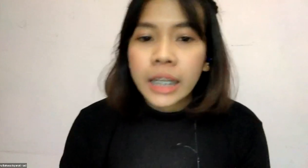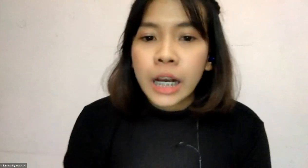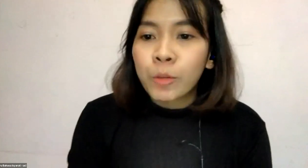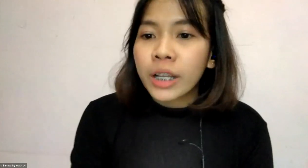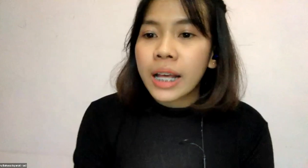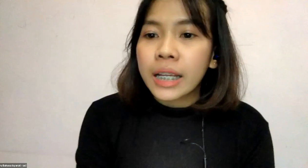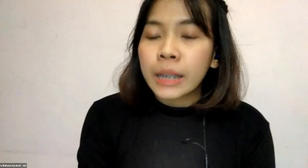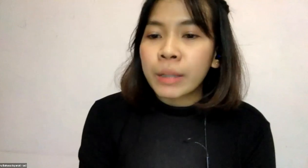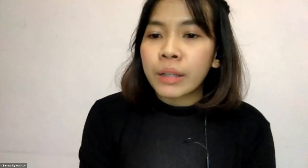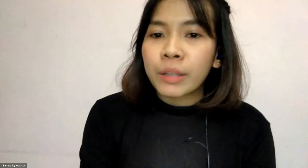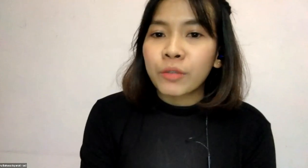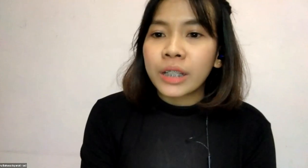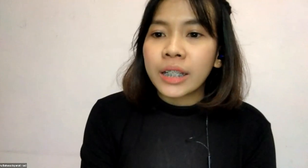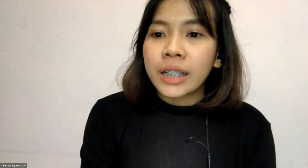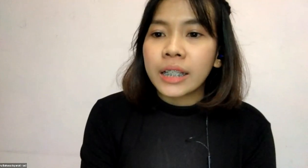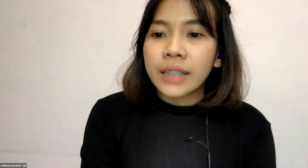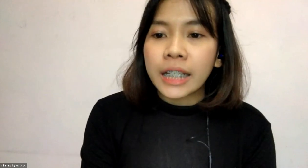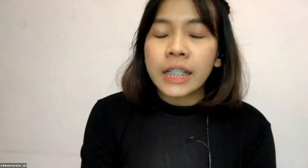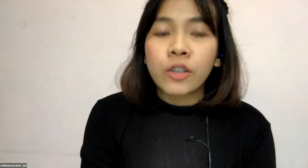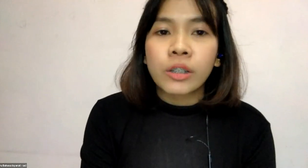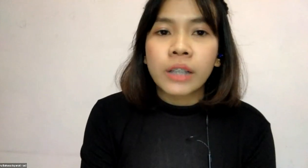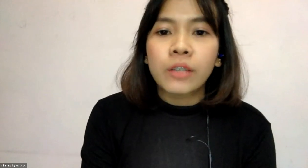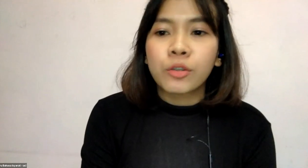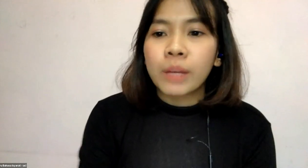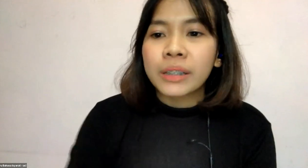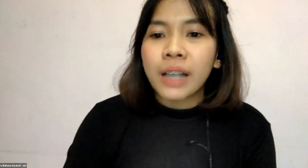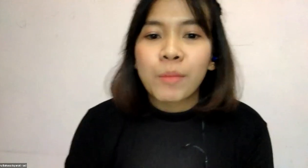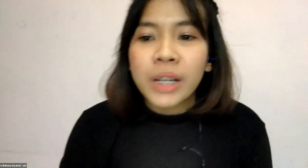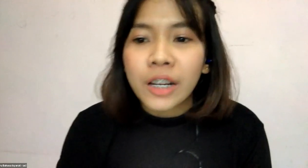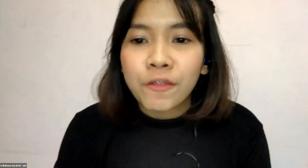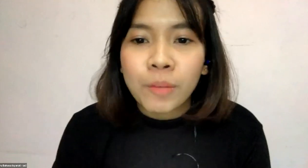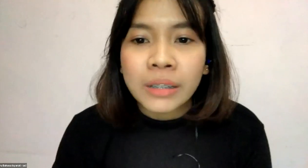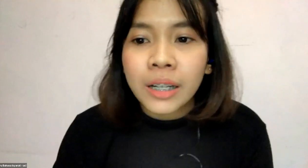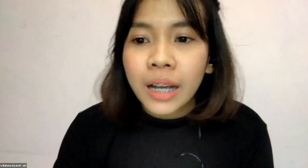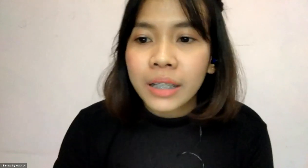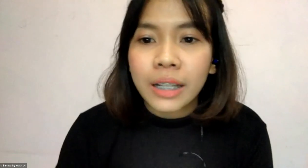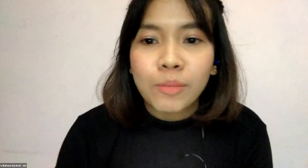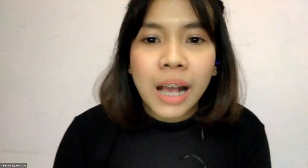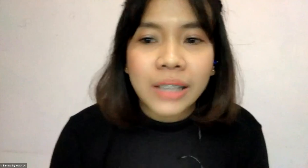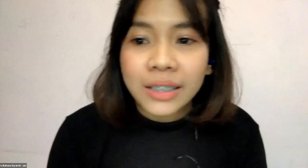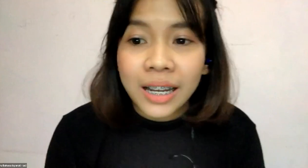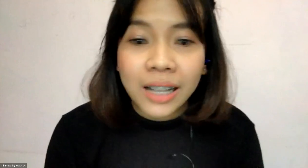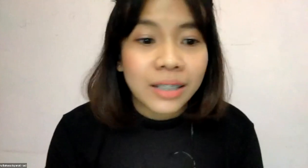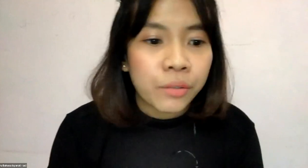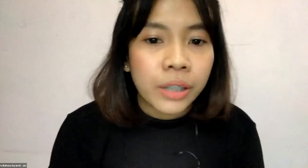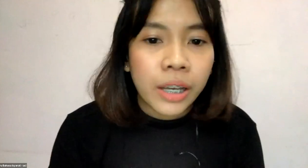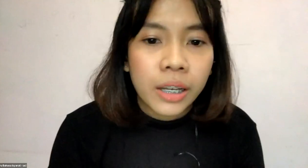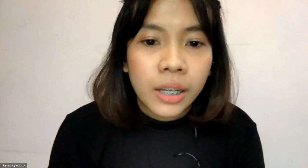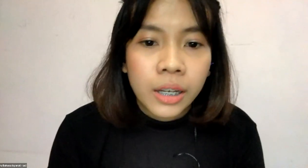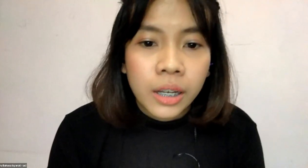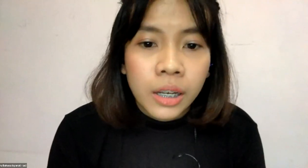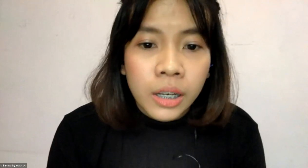NTA mungkin dari teman-teman Tuh Di Sini di Jogja juga bisa memberikan informasi terkait kelas bahasa isyarat